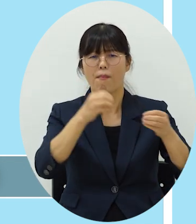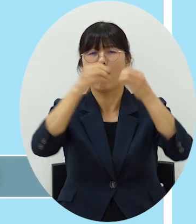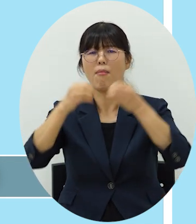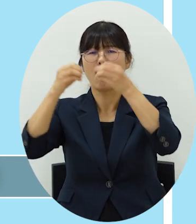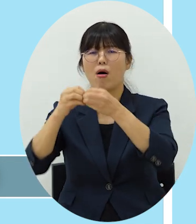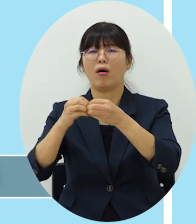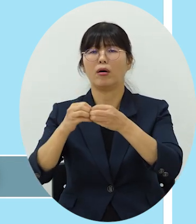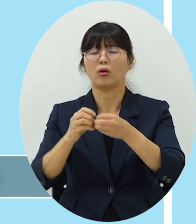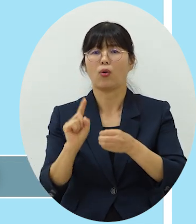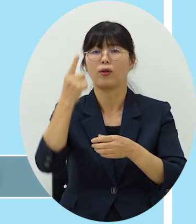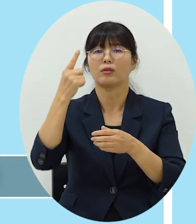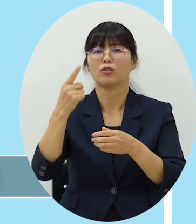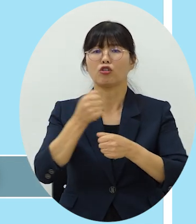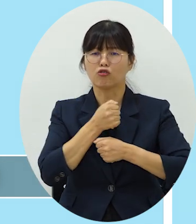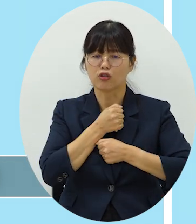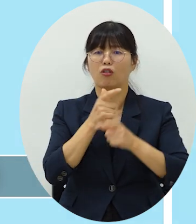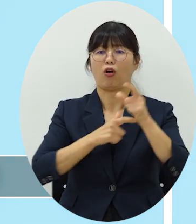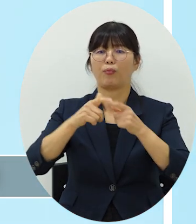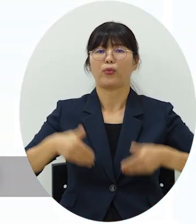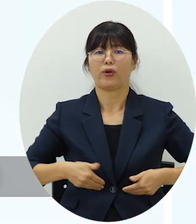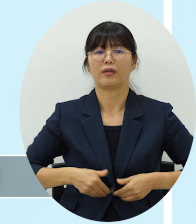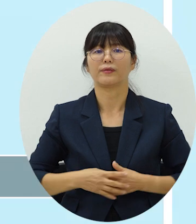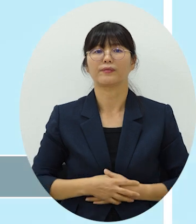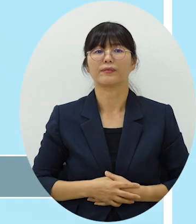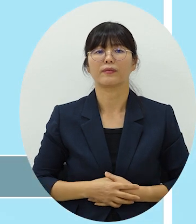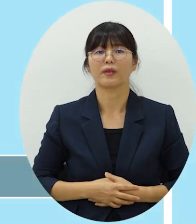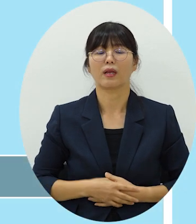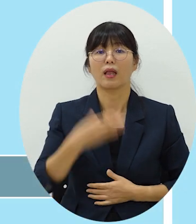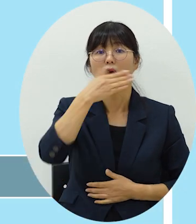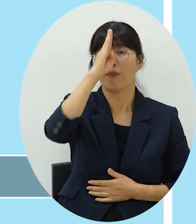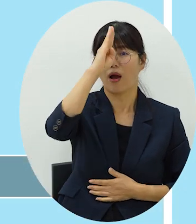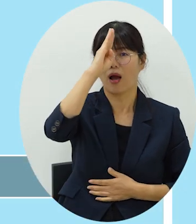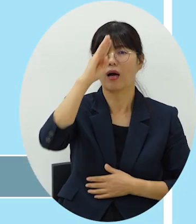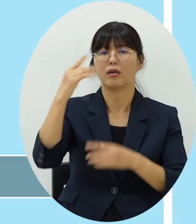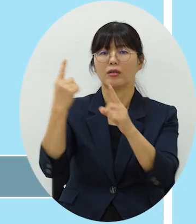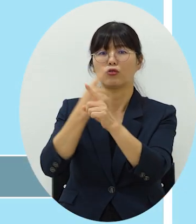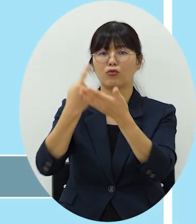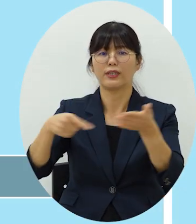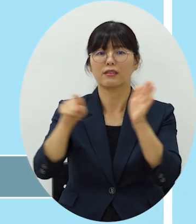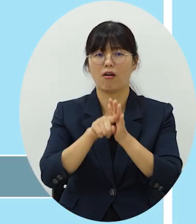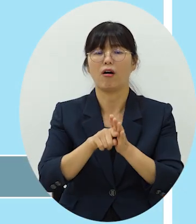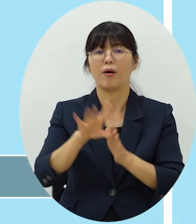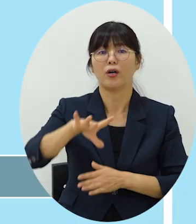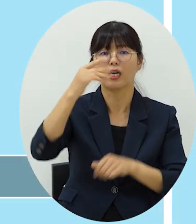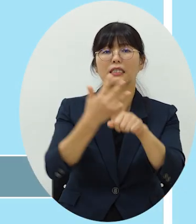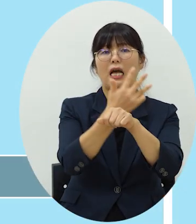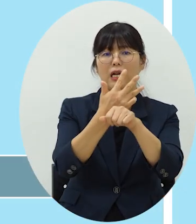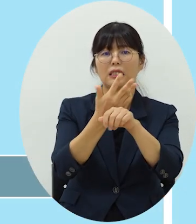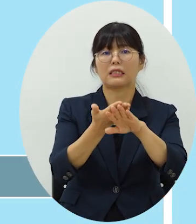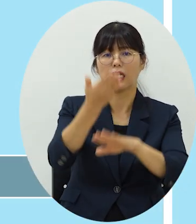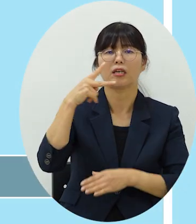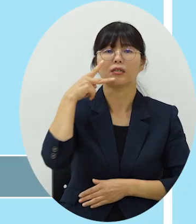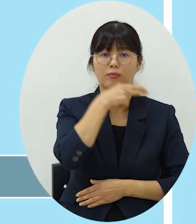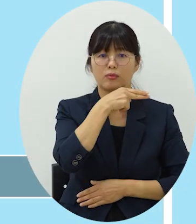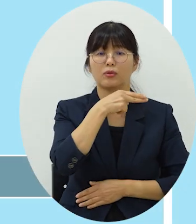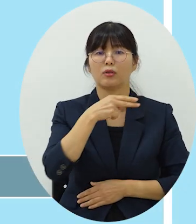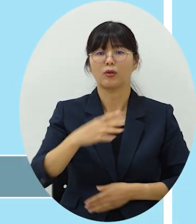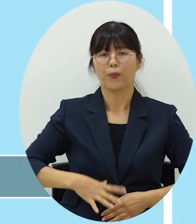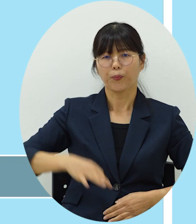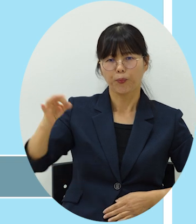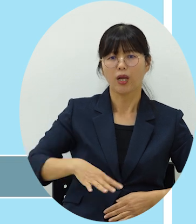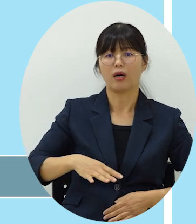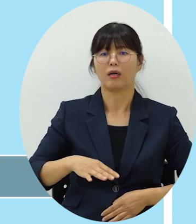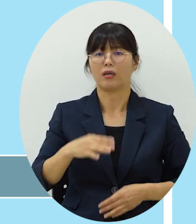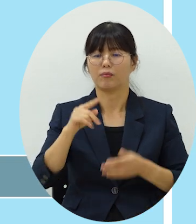비율이 높아 주의가 더욱 필요합니다. 당뇨병 진단을 위해서는 먼저 8시간 이상 금식한